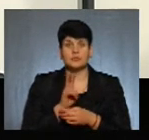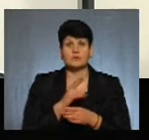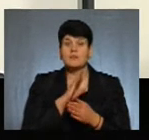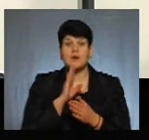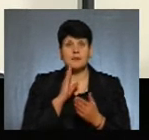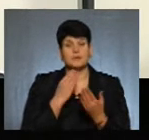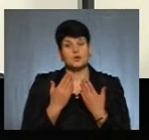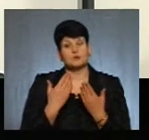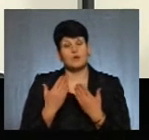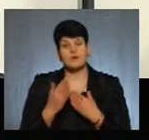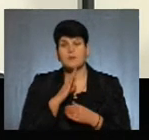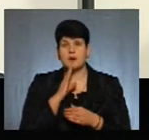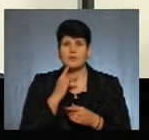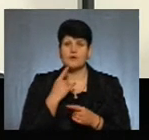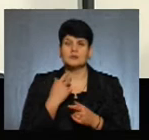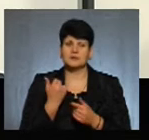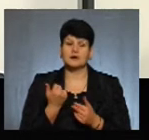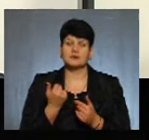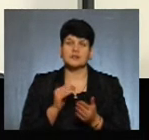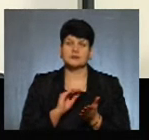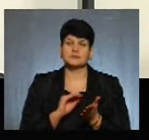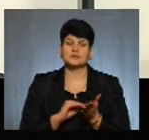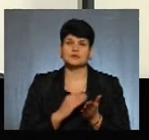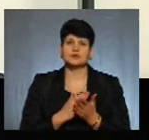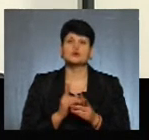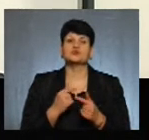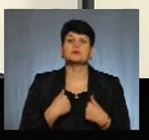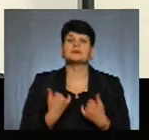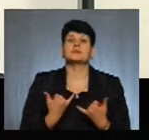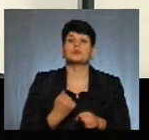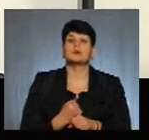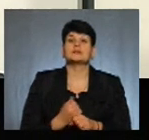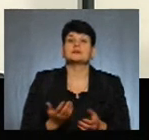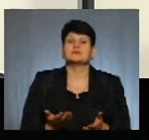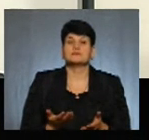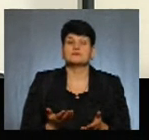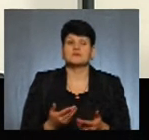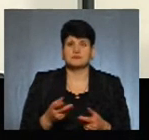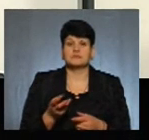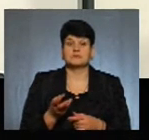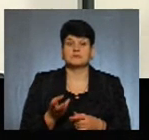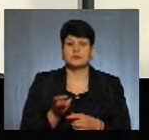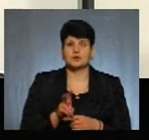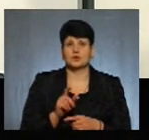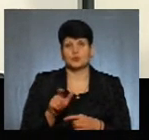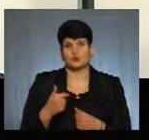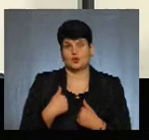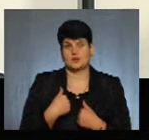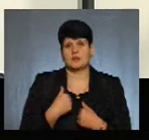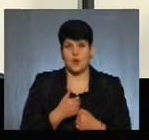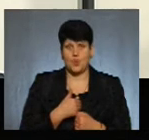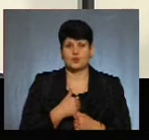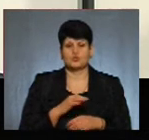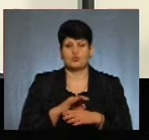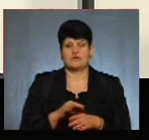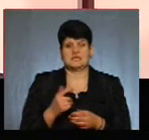з мамою розмовляємо, мама каже, так, вони записані, ті щеплення, що мені тепер робити? Зверталися люди безпосередньо до нас і казали,